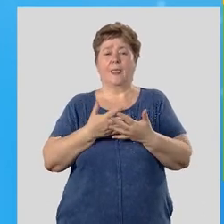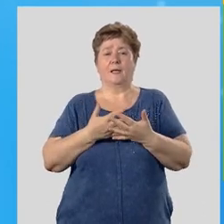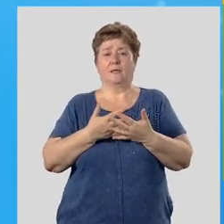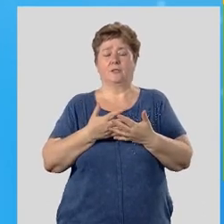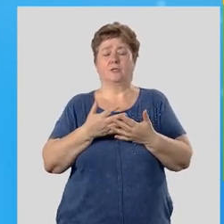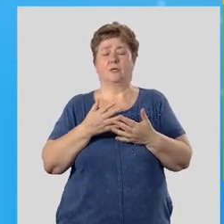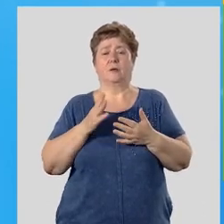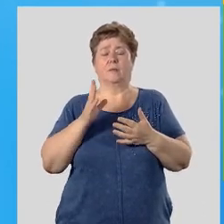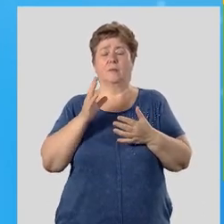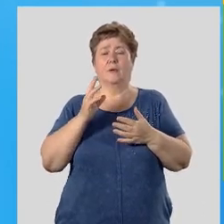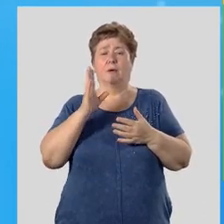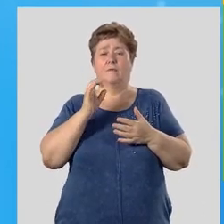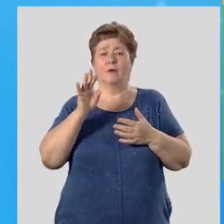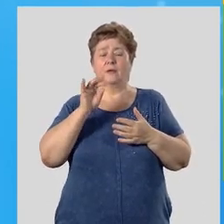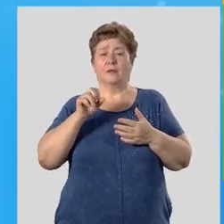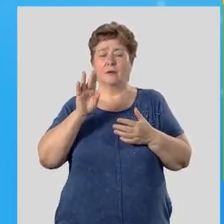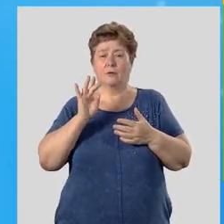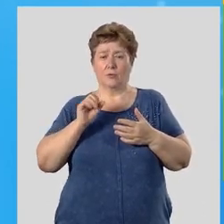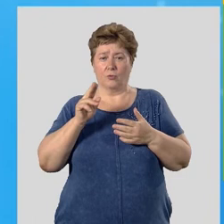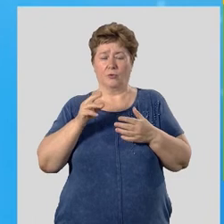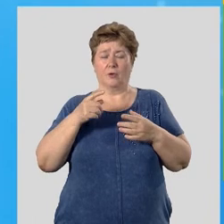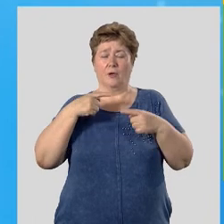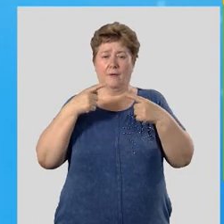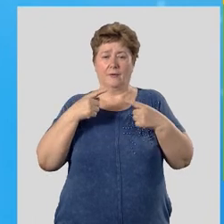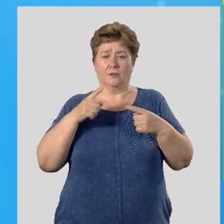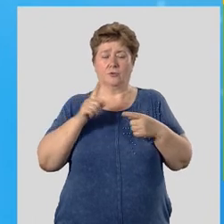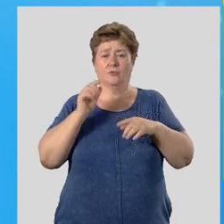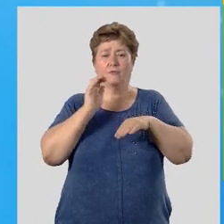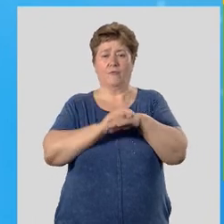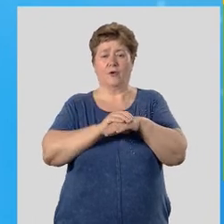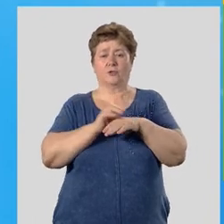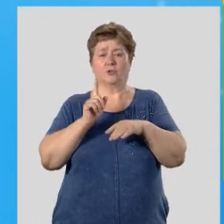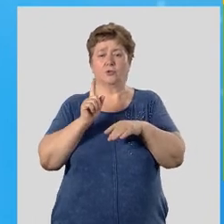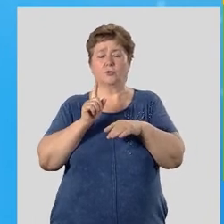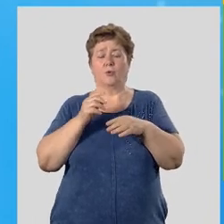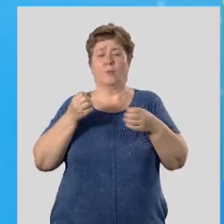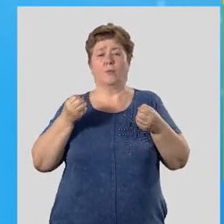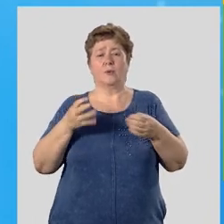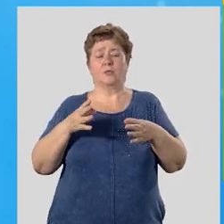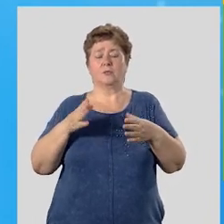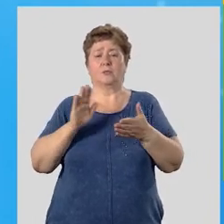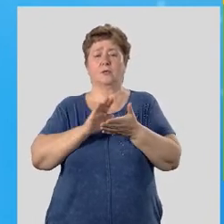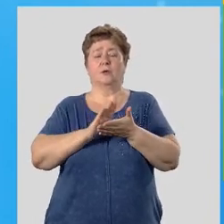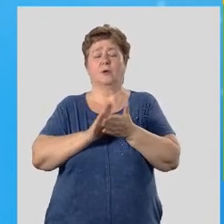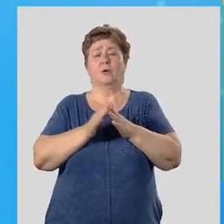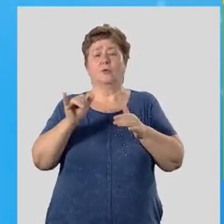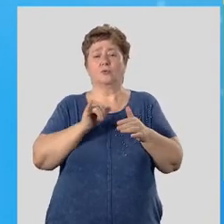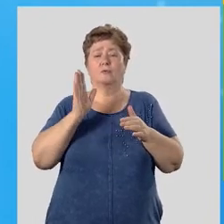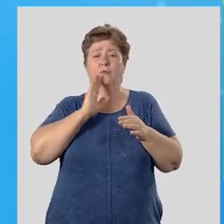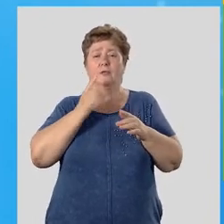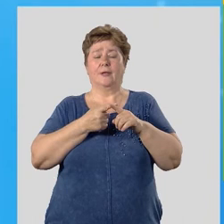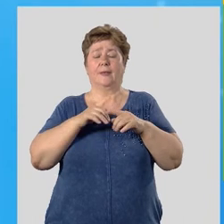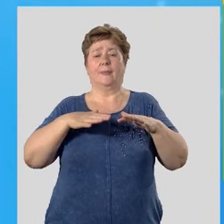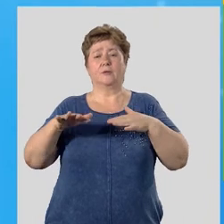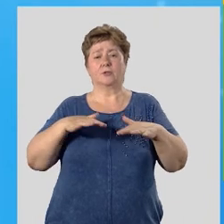Наличием водородных связей объясняется и тот факт, что при обычных условиях вода –